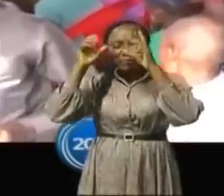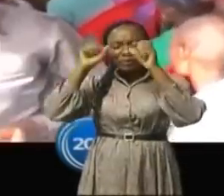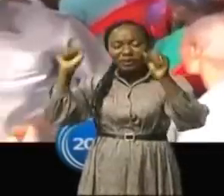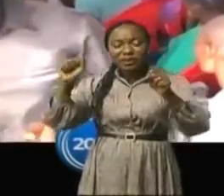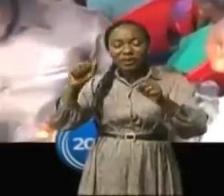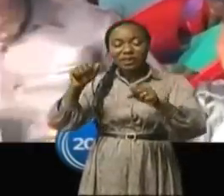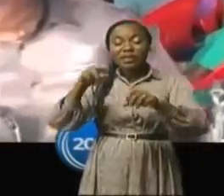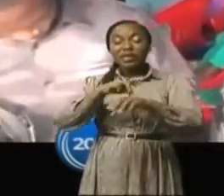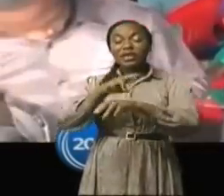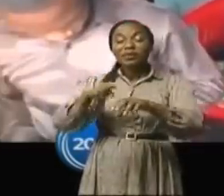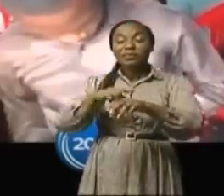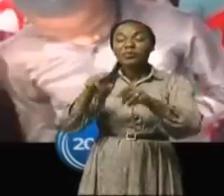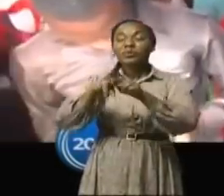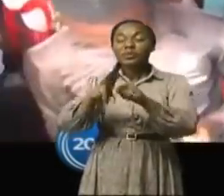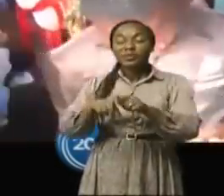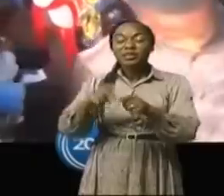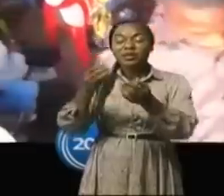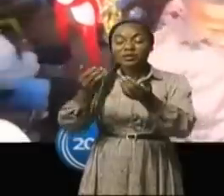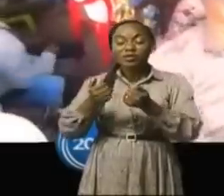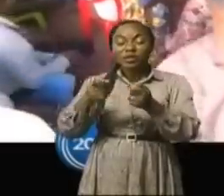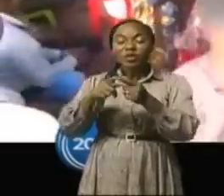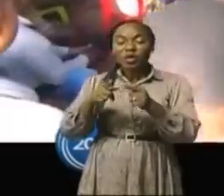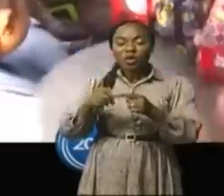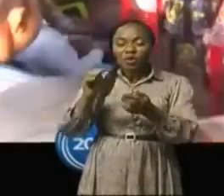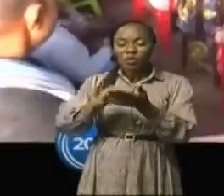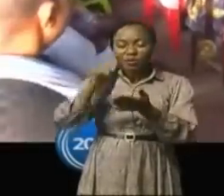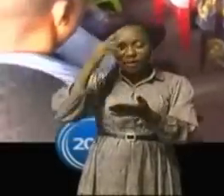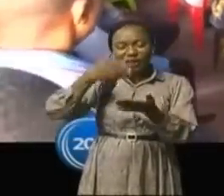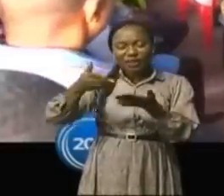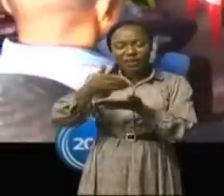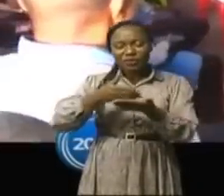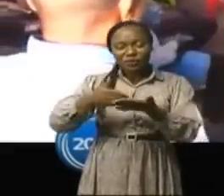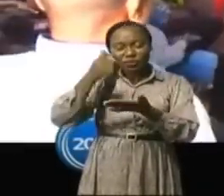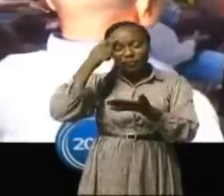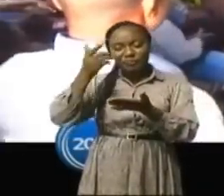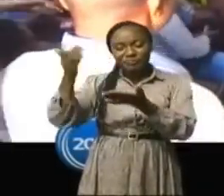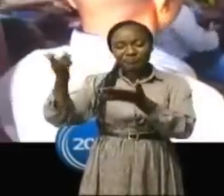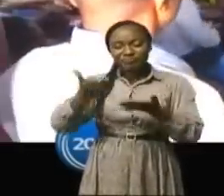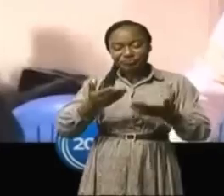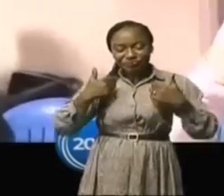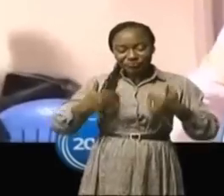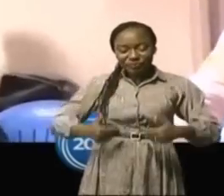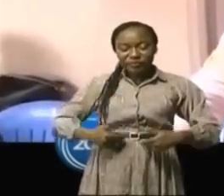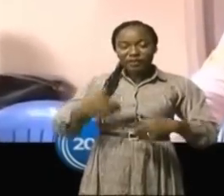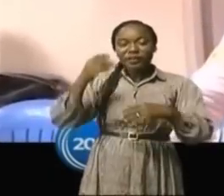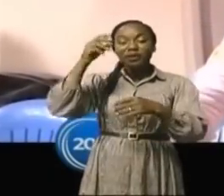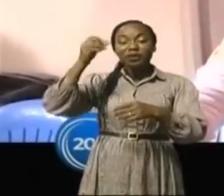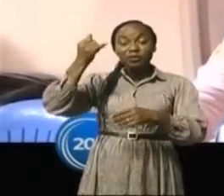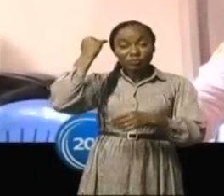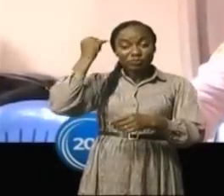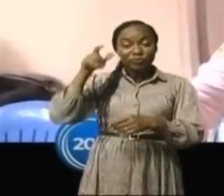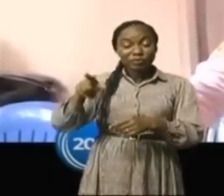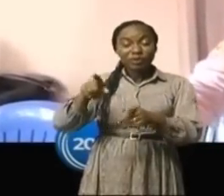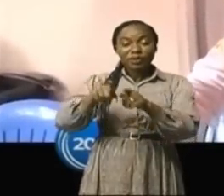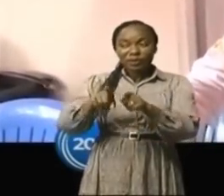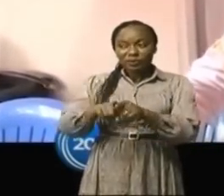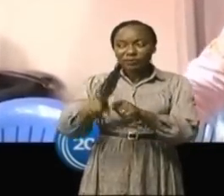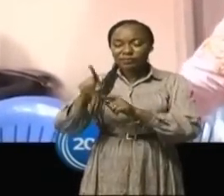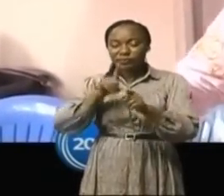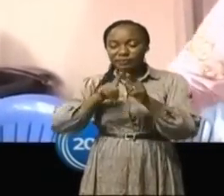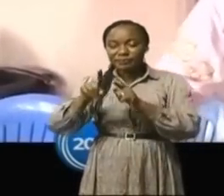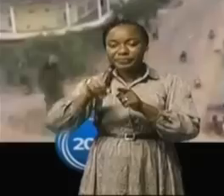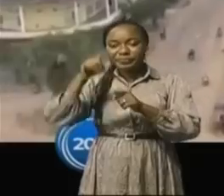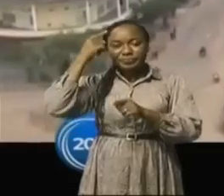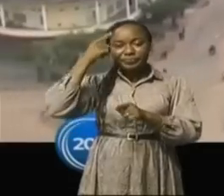Modeste Bahati, veut marquer d'une pierre blanche le retour de la dépouille de Lumumba. Son secrétaire général, Guy Richard Malongo, s'en